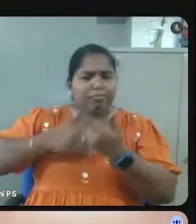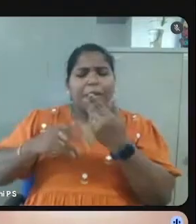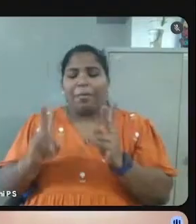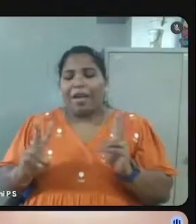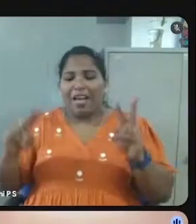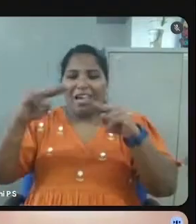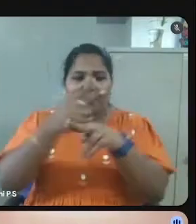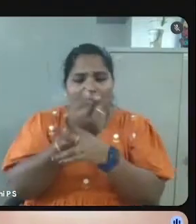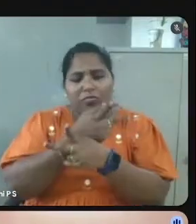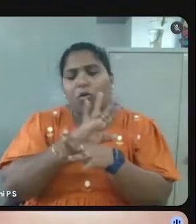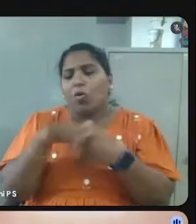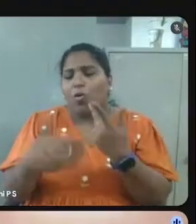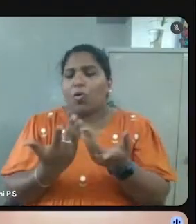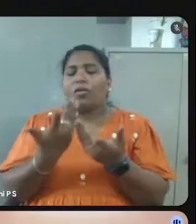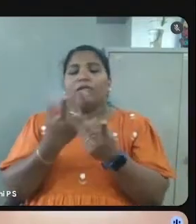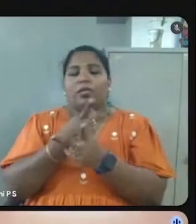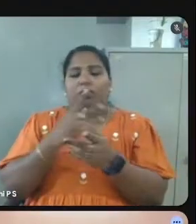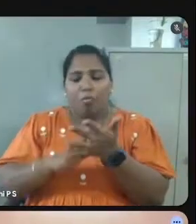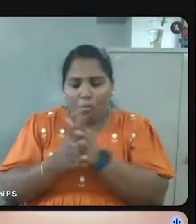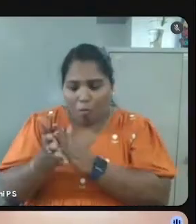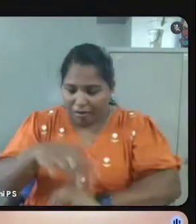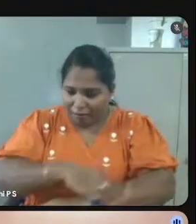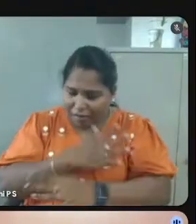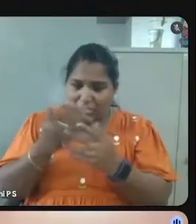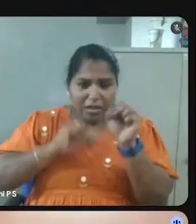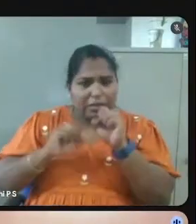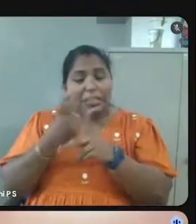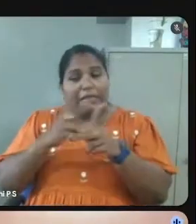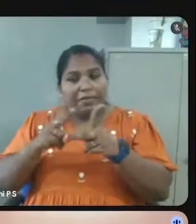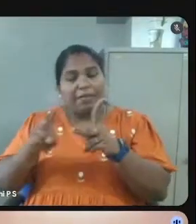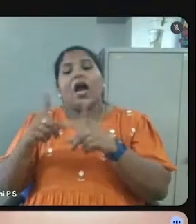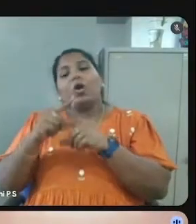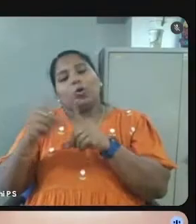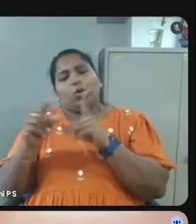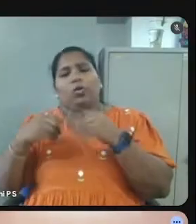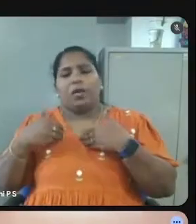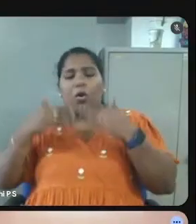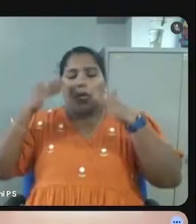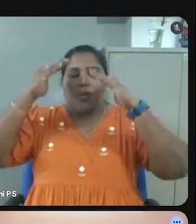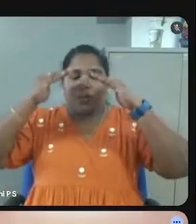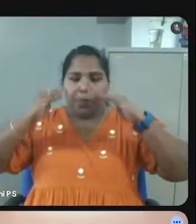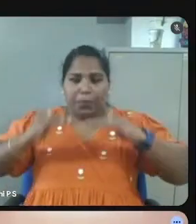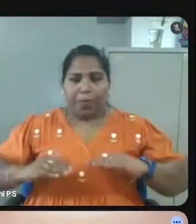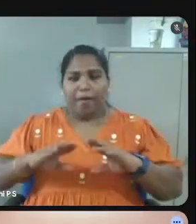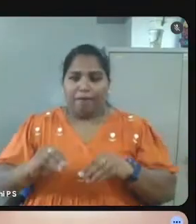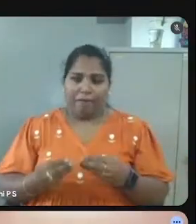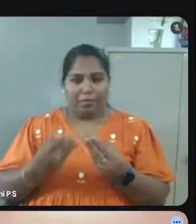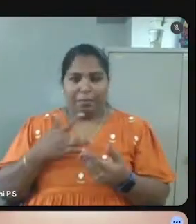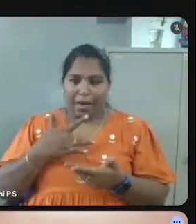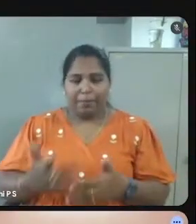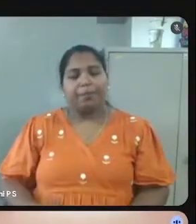പിന്നെ ഡെയിലി ലിവിങ് സ്കില്ല് ഒരു മോട്ടിവേഷൻ ആക്ടിവിറ്റീസ് ആ കാര്യങ്ങളും നമുക്ക് ഇതൊന്നും കൂടി ചെയ്യാനുള്ള കാര്യമുണ്ട്.